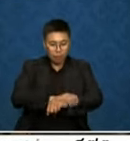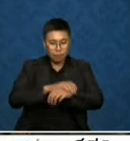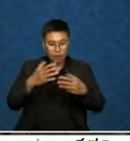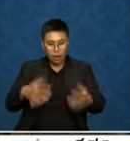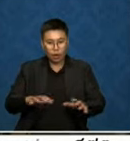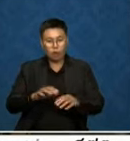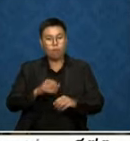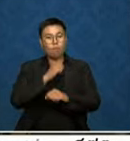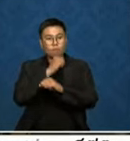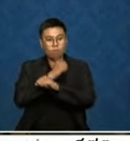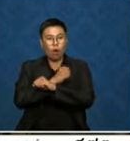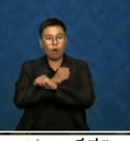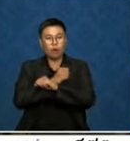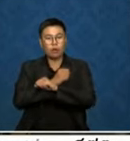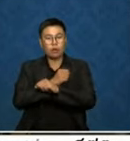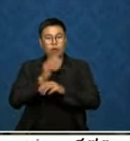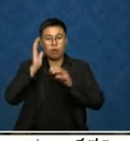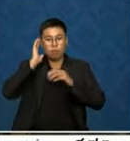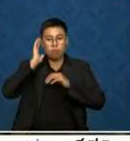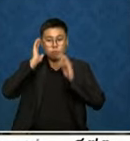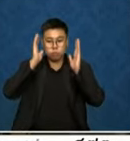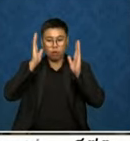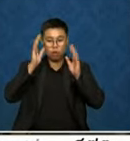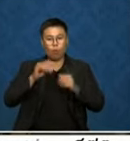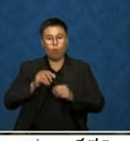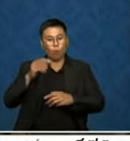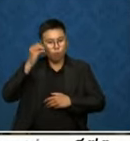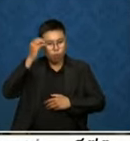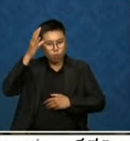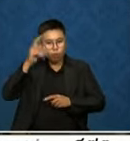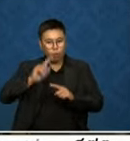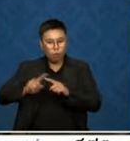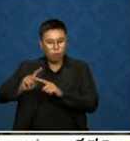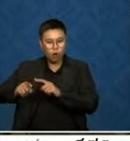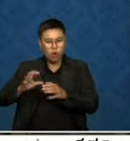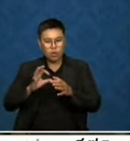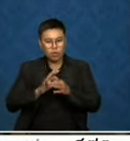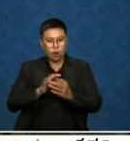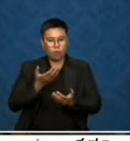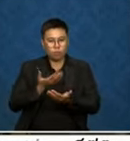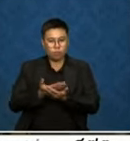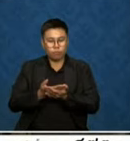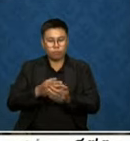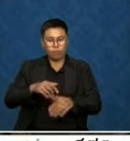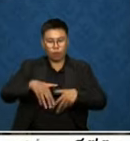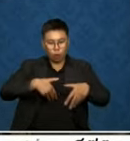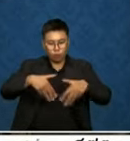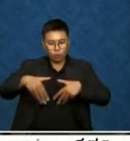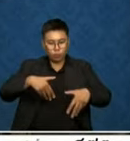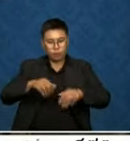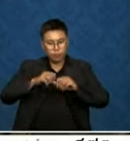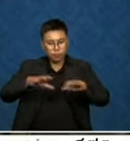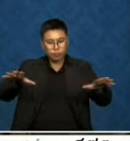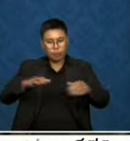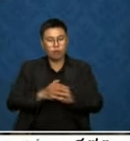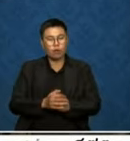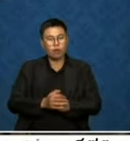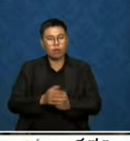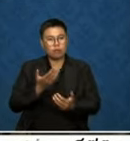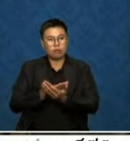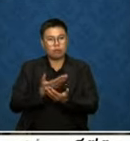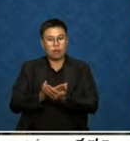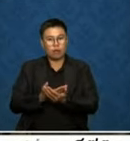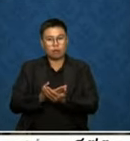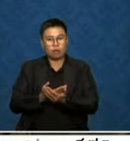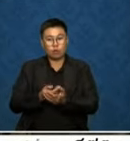ดวัคซีนป้องกันให้กับประชาชนก็คือให้ความรู้กับประชาชนนะครับที่บอกว่าได้ผลตอบแทนดีผลตอ